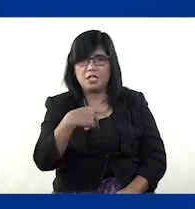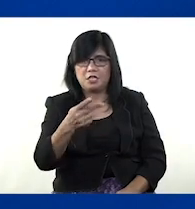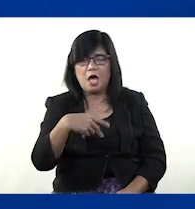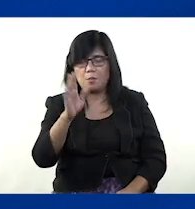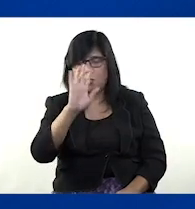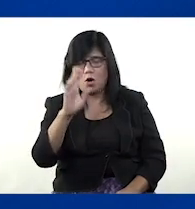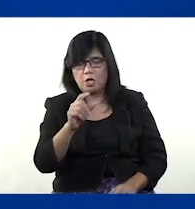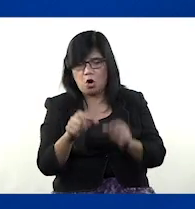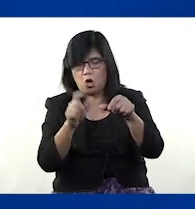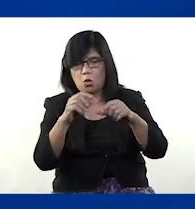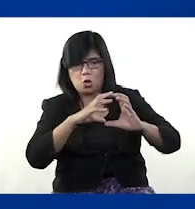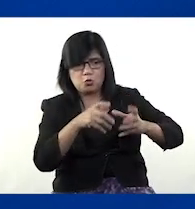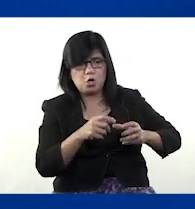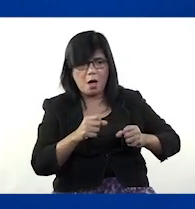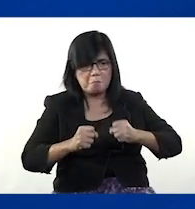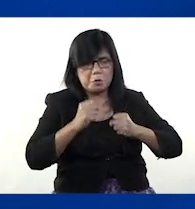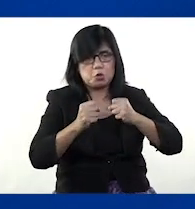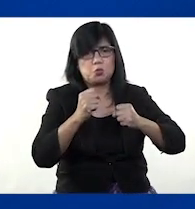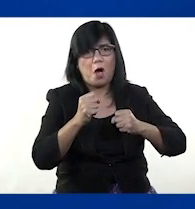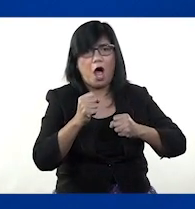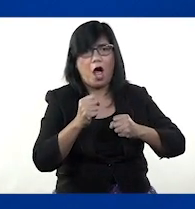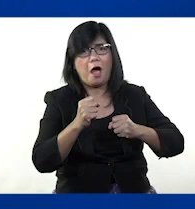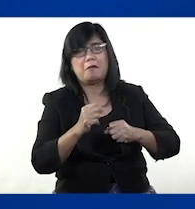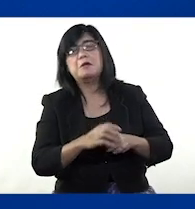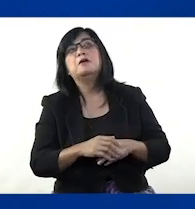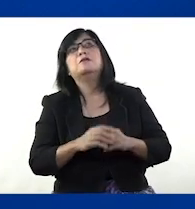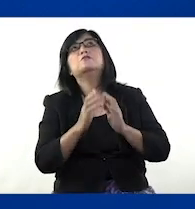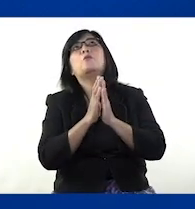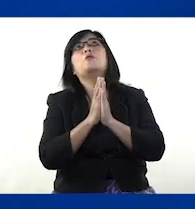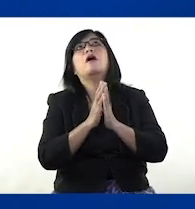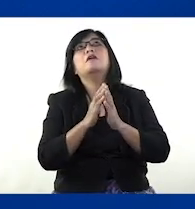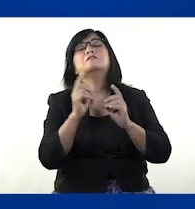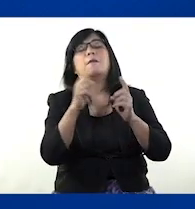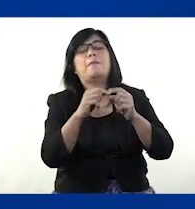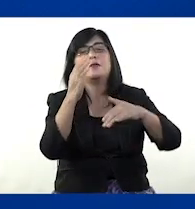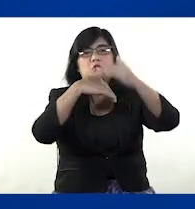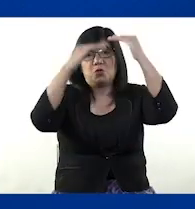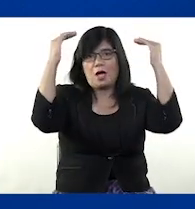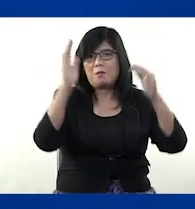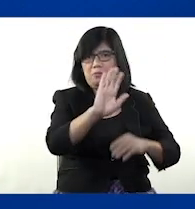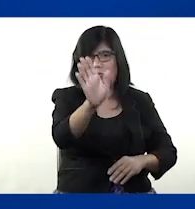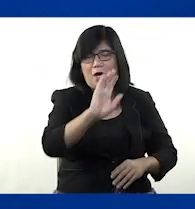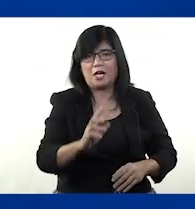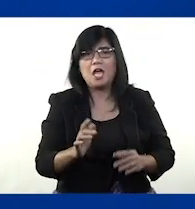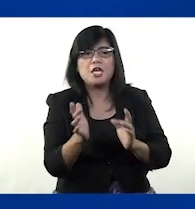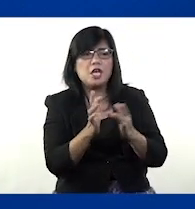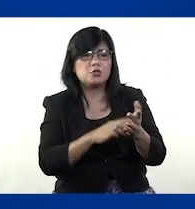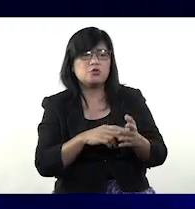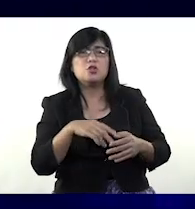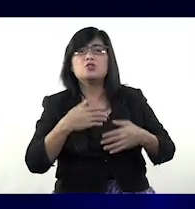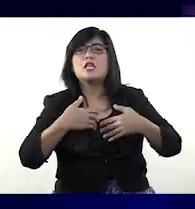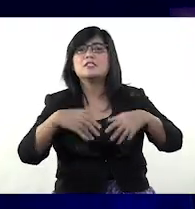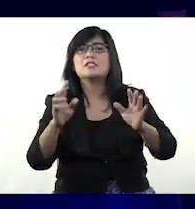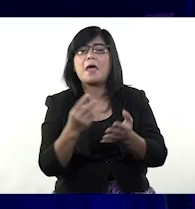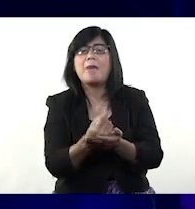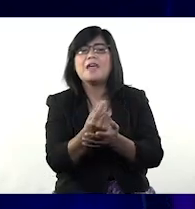berusaha menuju sorga mudah-mudahan saya sampai ke surga Neno Yesus sudah bayar harganya kita